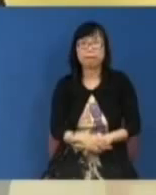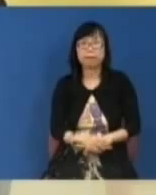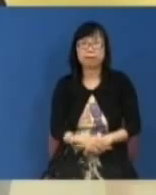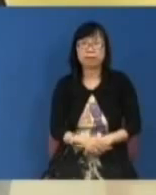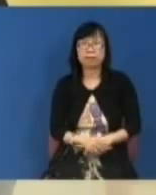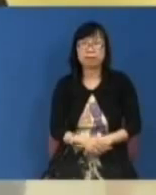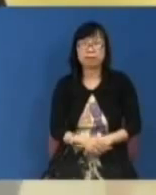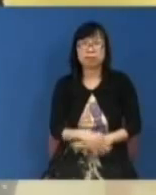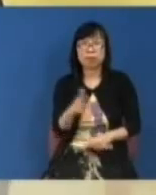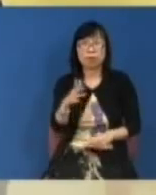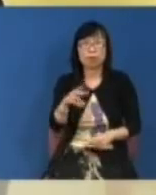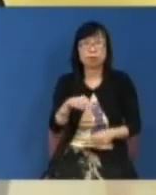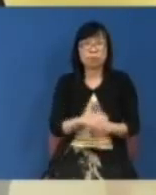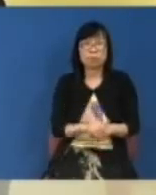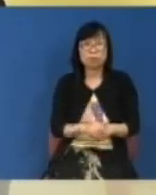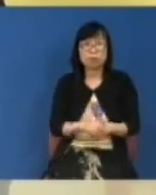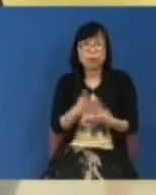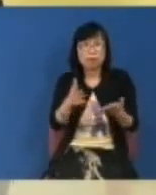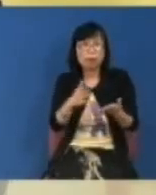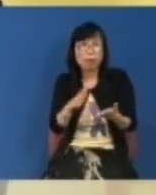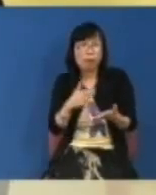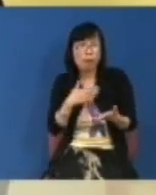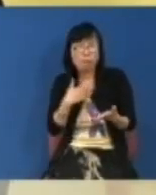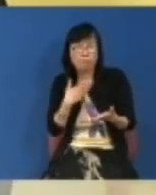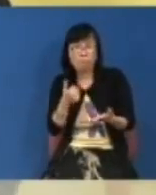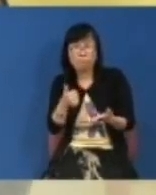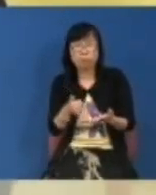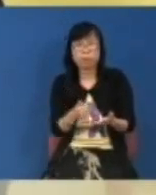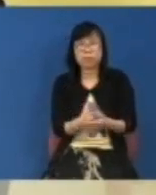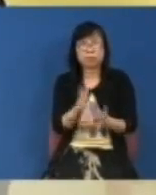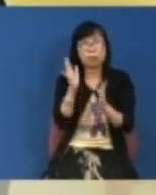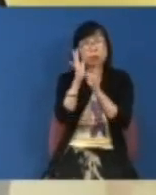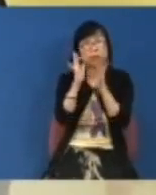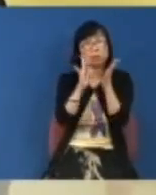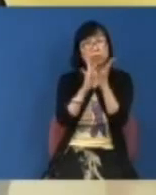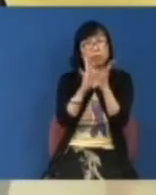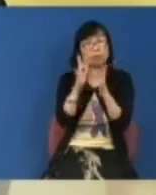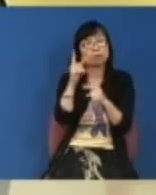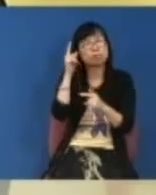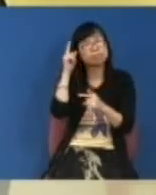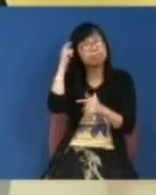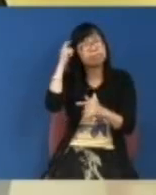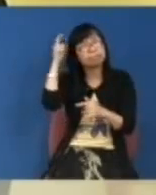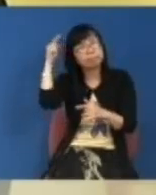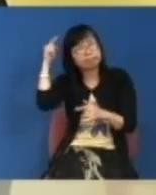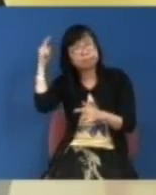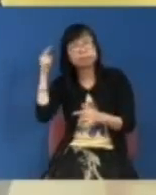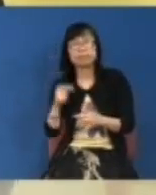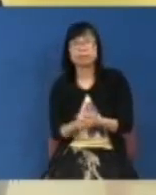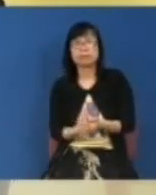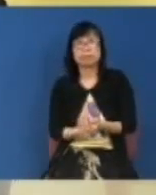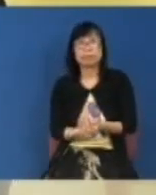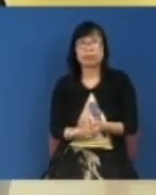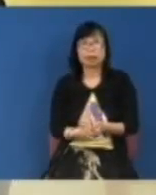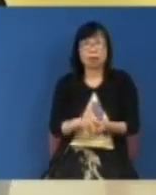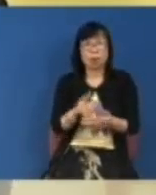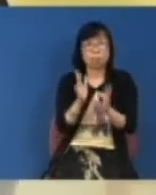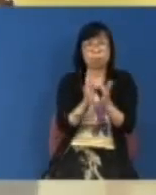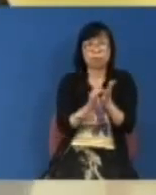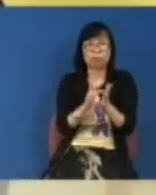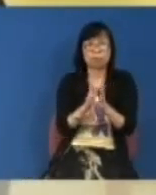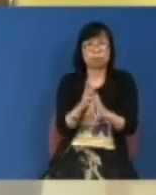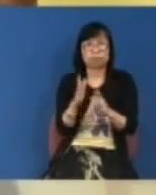去循循有道那班人呢？我很簡單，用基督教的牧民概念，是不是那麼多教徒，他們耶